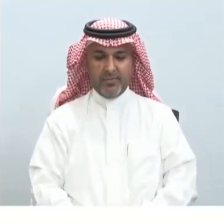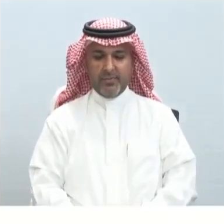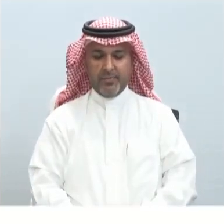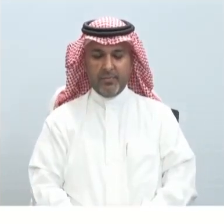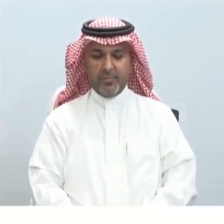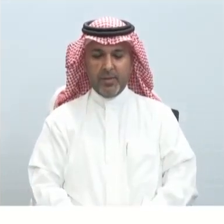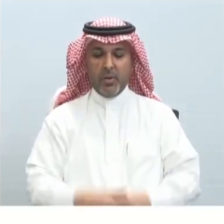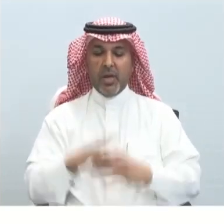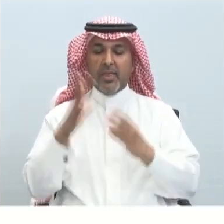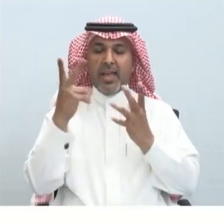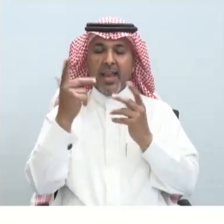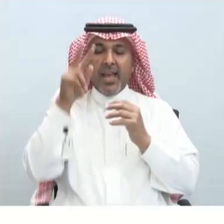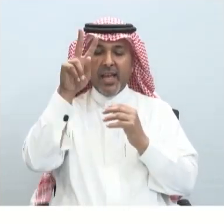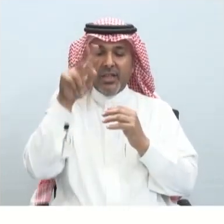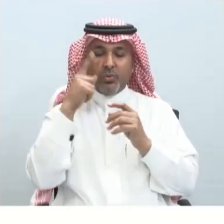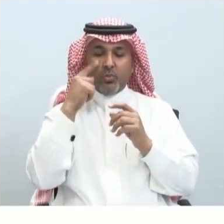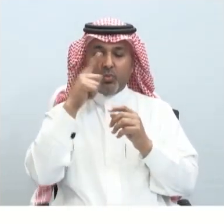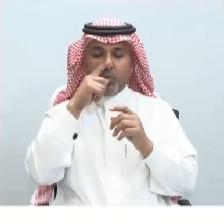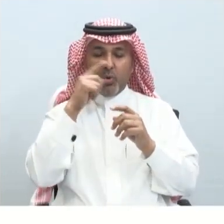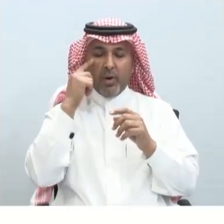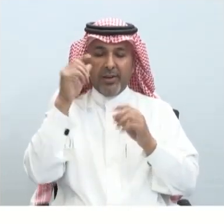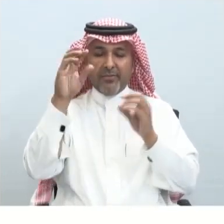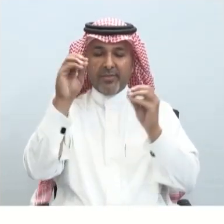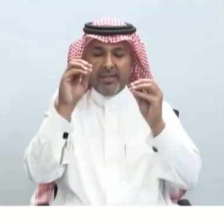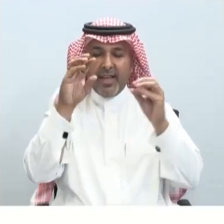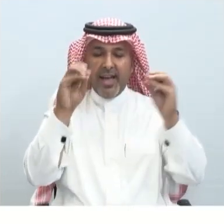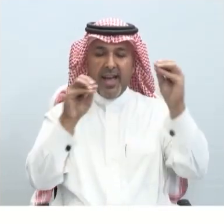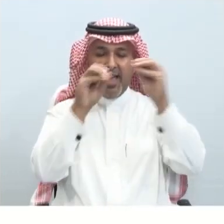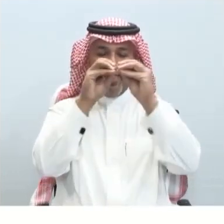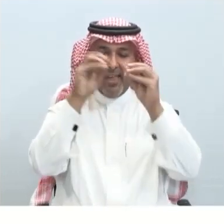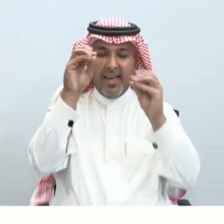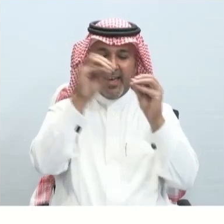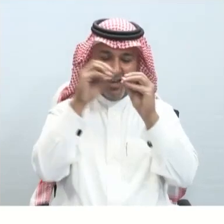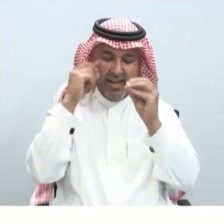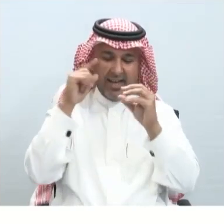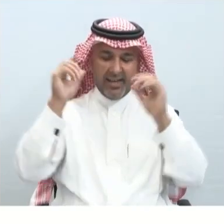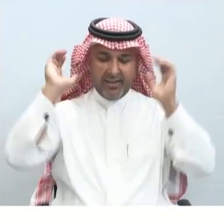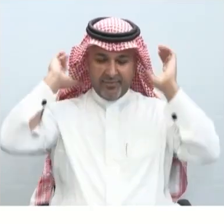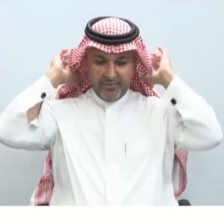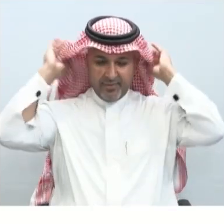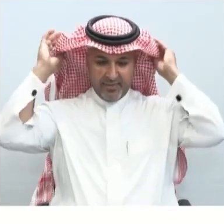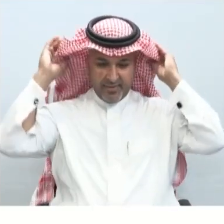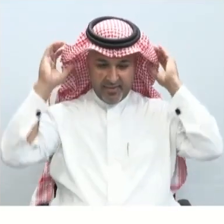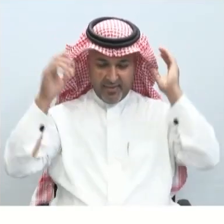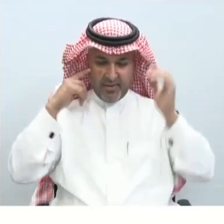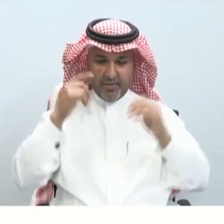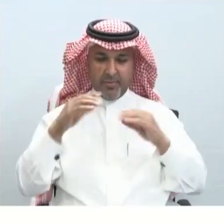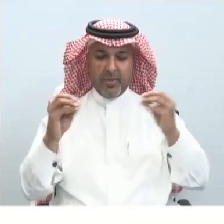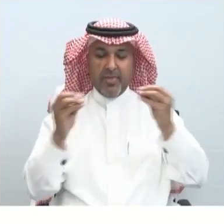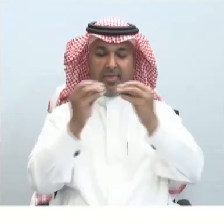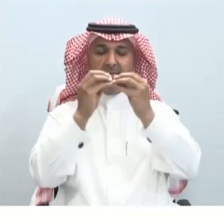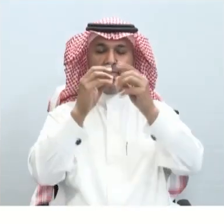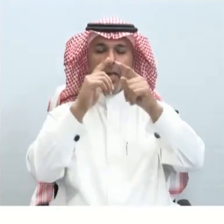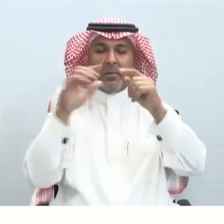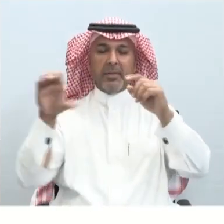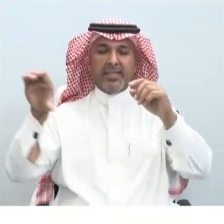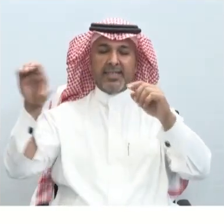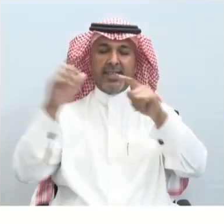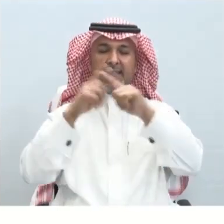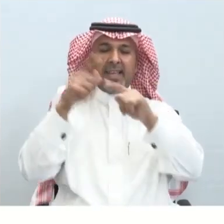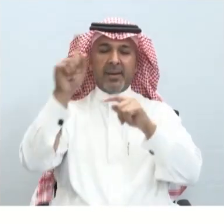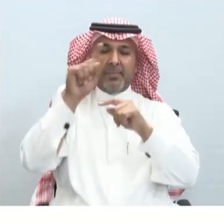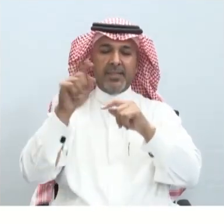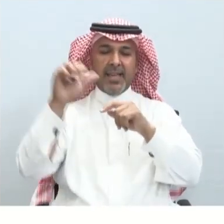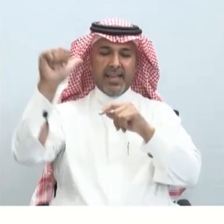الاي وبالتالي حيكون قانون مساحه المثلث اللي احنا نعرفه هو نصف البي في السي في